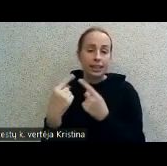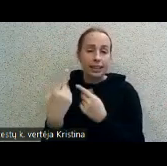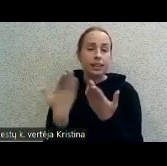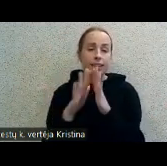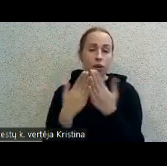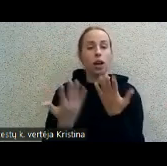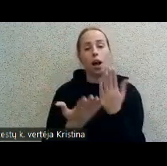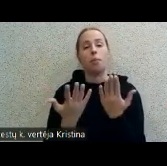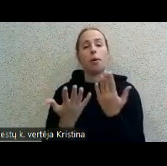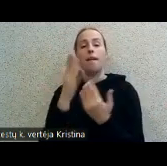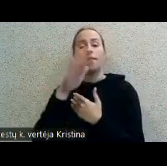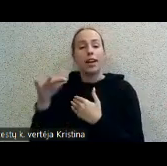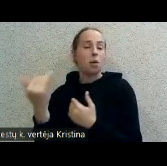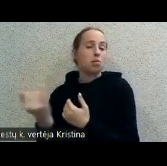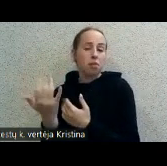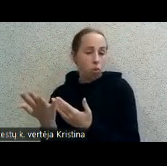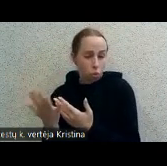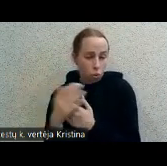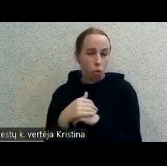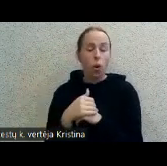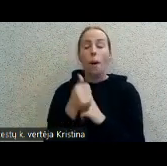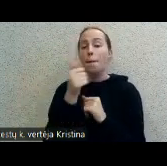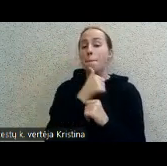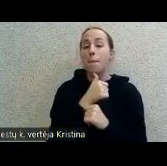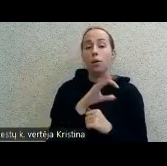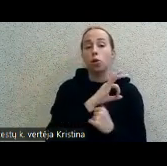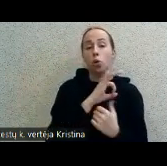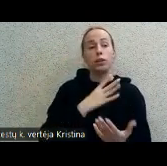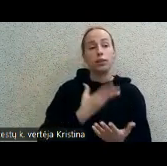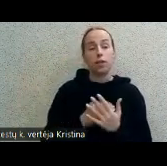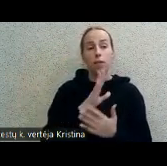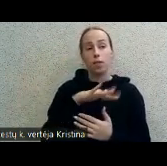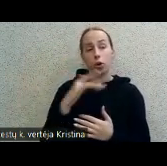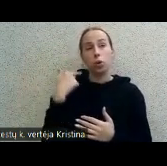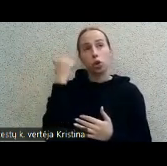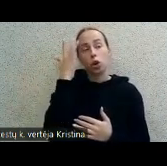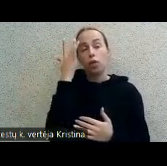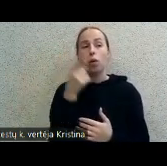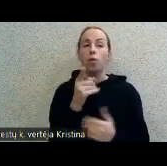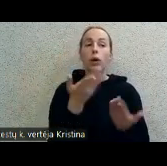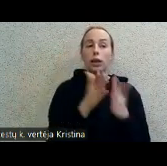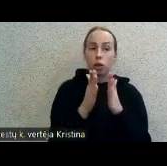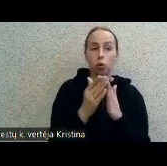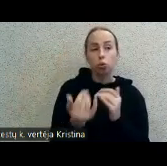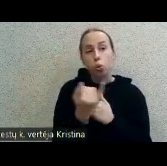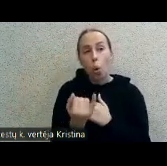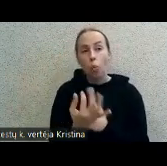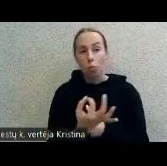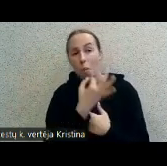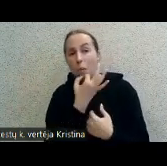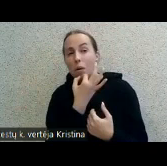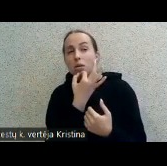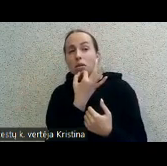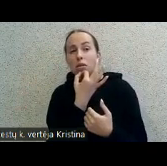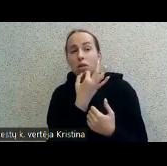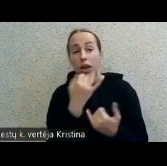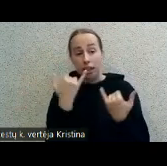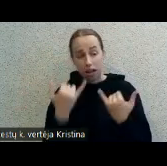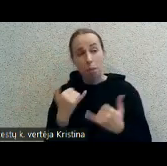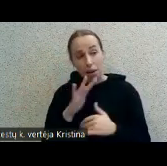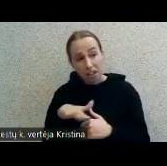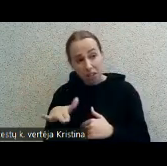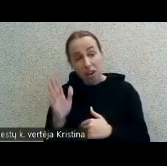aš bandau prisiminti savo vaikystę, kas man atrodė kaip geros knygos ir ar tos knygos patiktų dabartiniam vaikam.